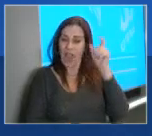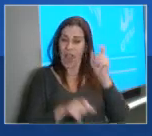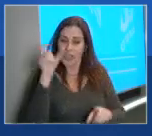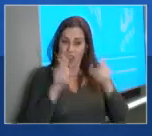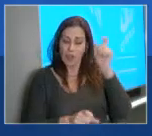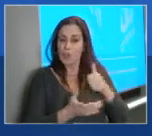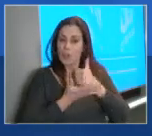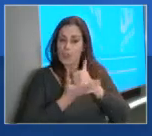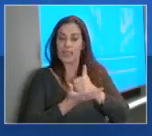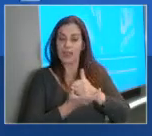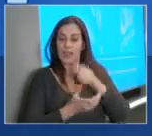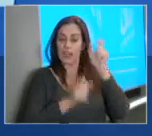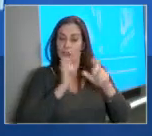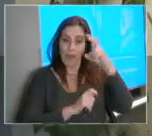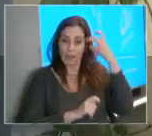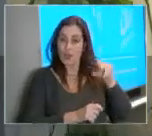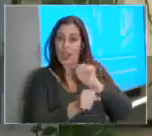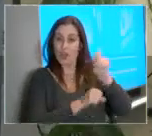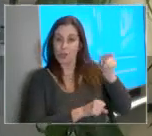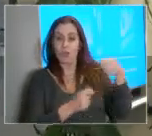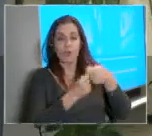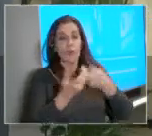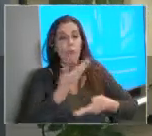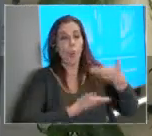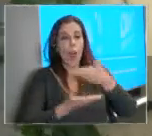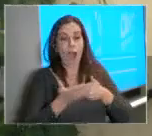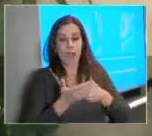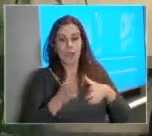אנשים שמייצגים את הציבור הערבי, שיש טענות עליהם שמשתפים פעולה